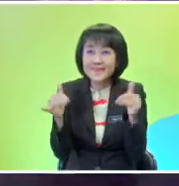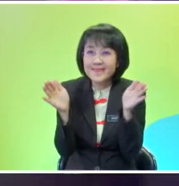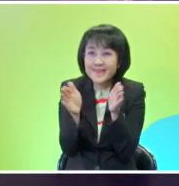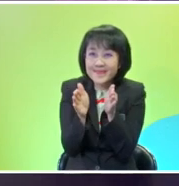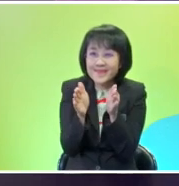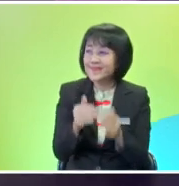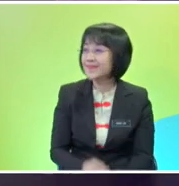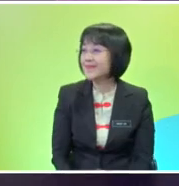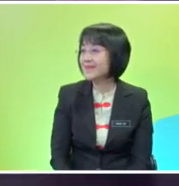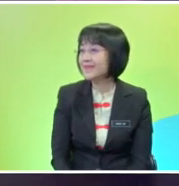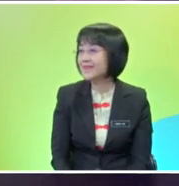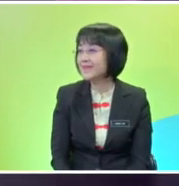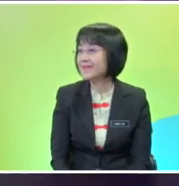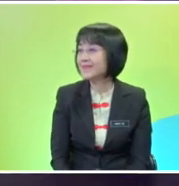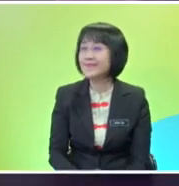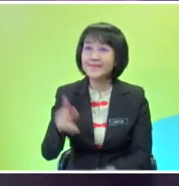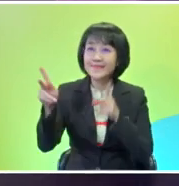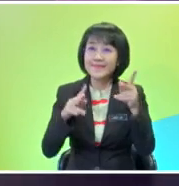okey kereta